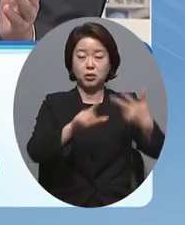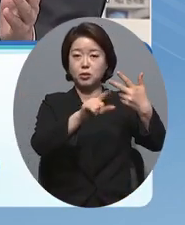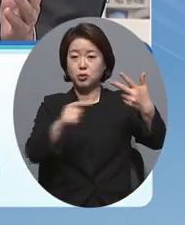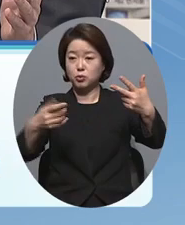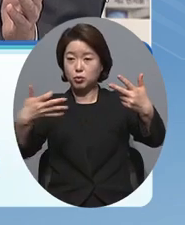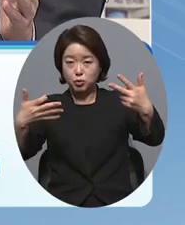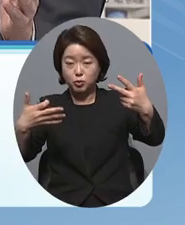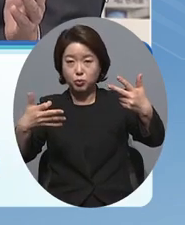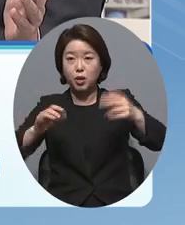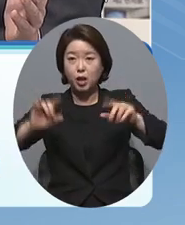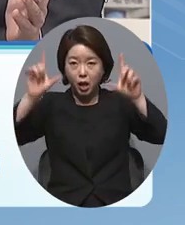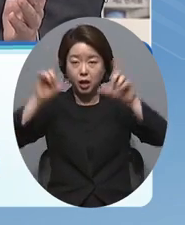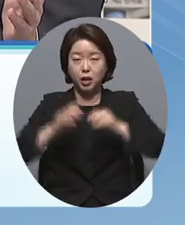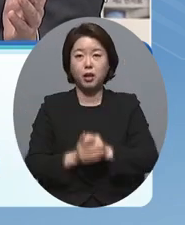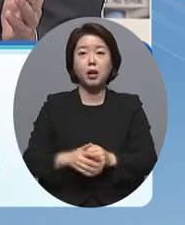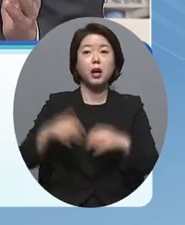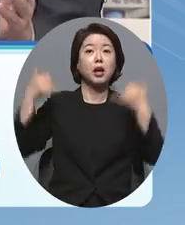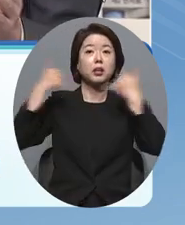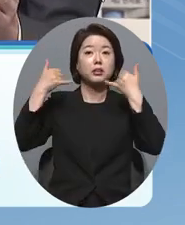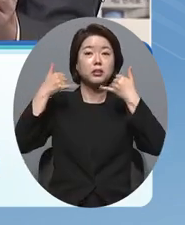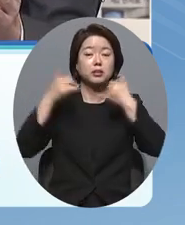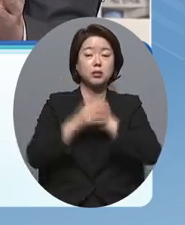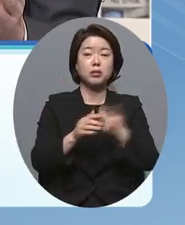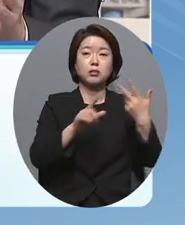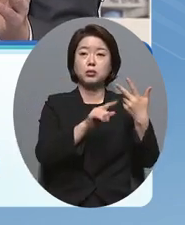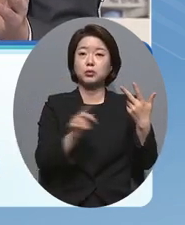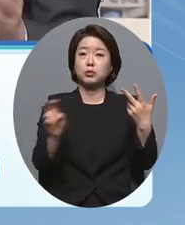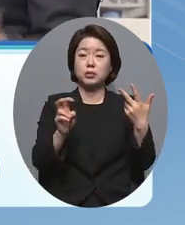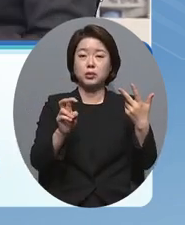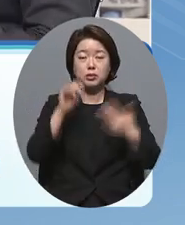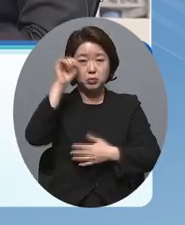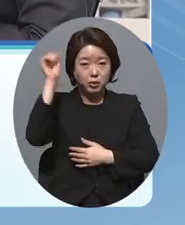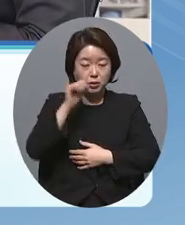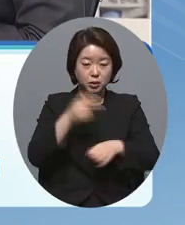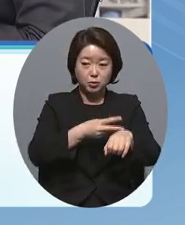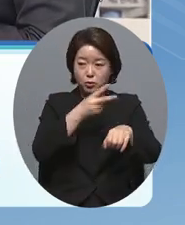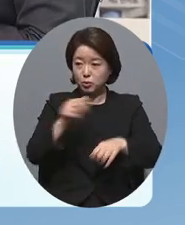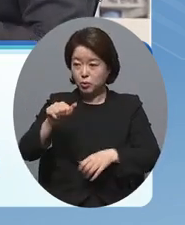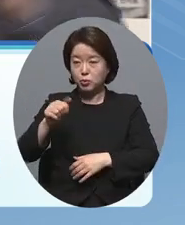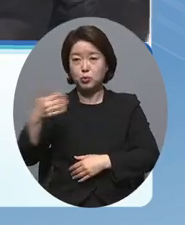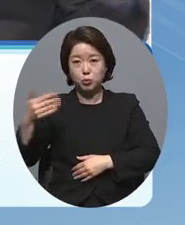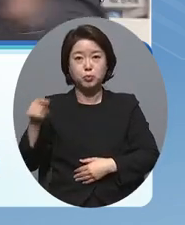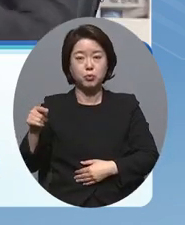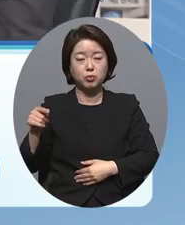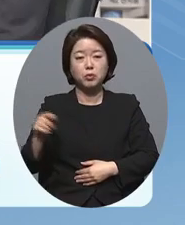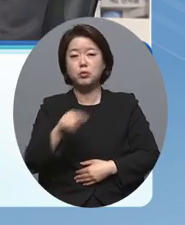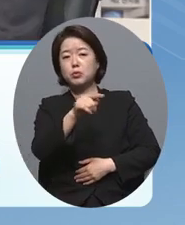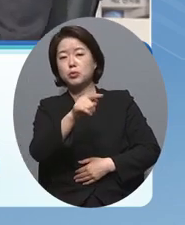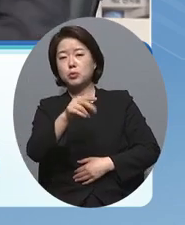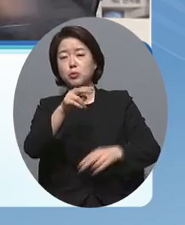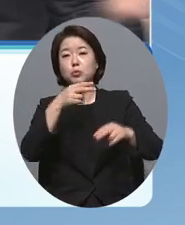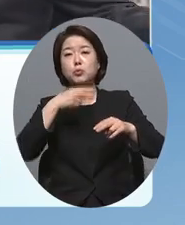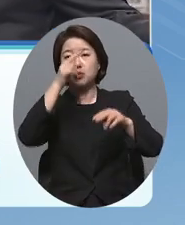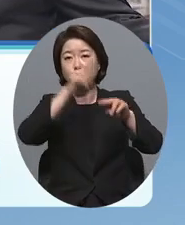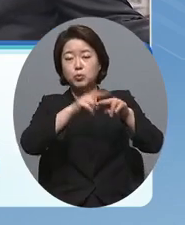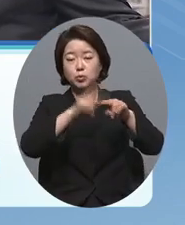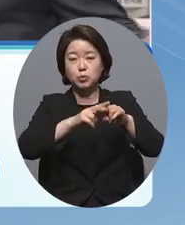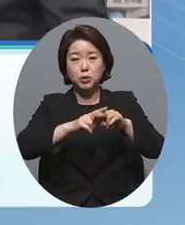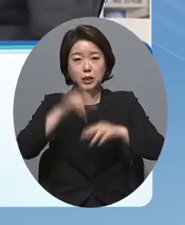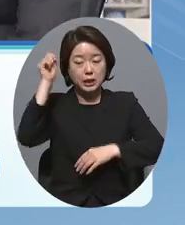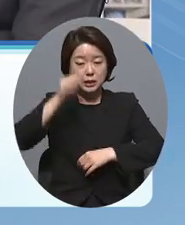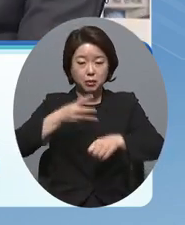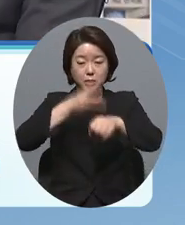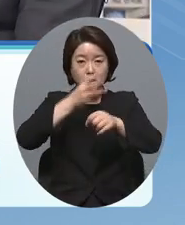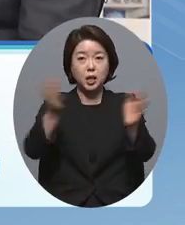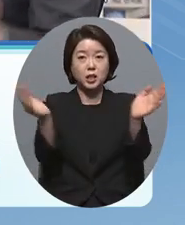있었던 일이잖아요. 네. 근데 전화 통화는 7월 20일 날 새벽 2시 59분에 있었대요. 저 술자리가 3시쯤에 끝났다고 지금